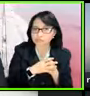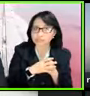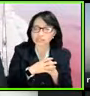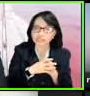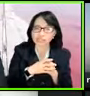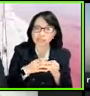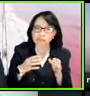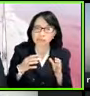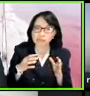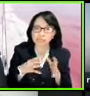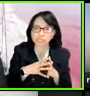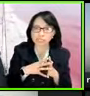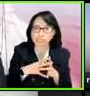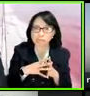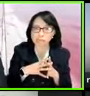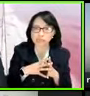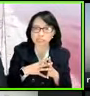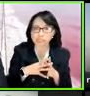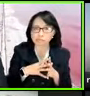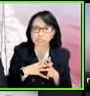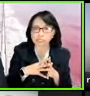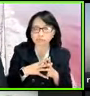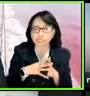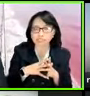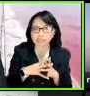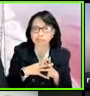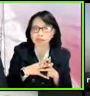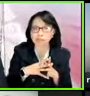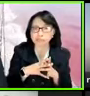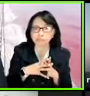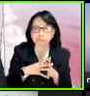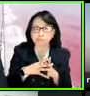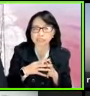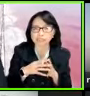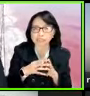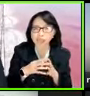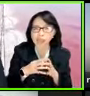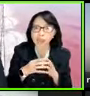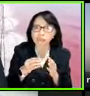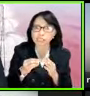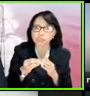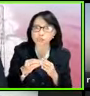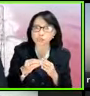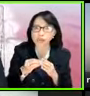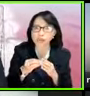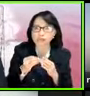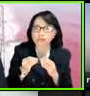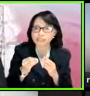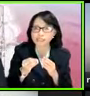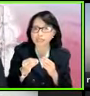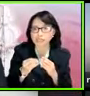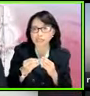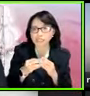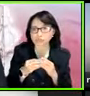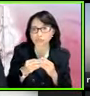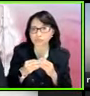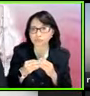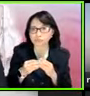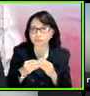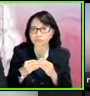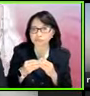saudara Sudah saya mengambil pendapat dari pilih berstudi babyelle apa itu rahasia